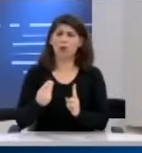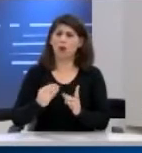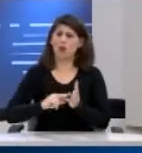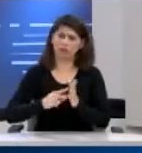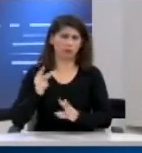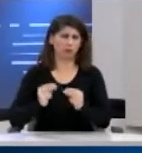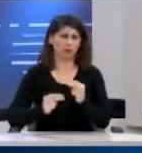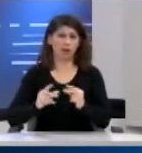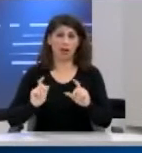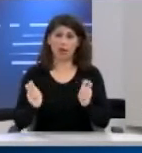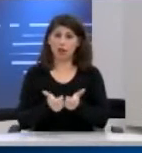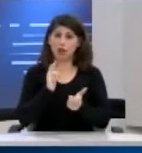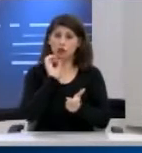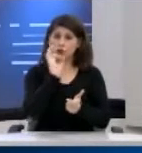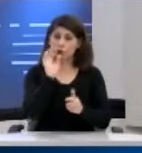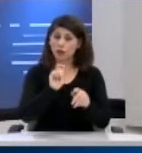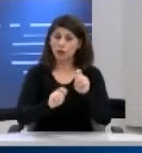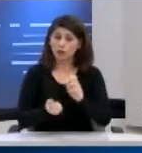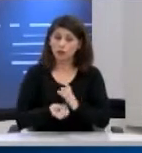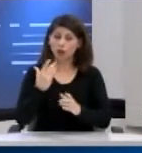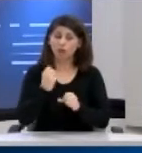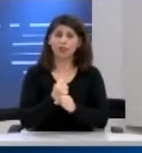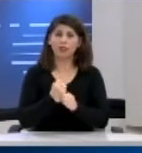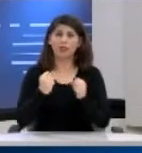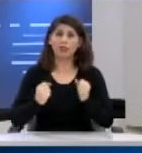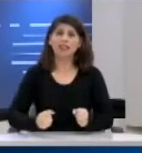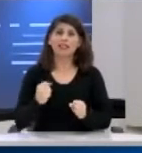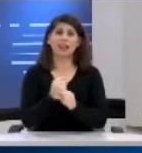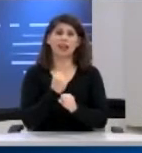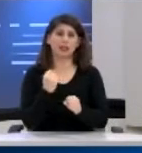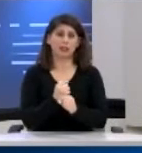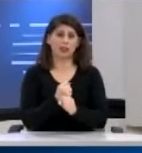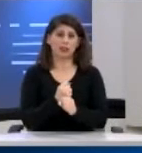Θέσαμε ως εθνικό στόχο πρώτα απ' όλα τη δημιουργία νέων θέσεων εργασίας.